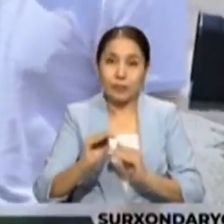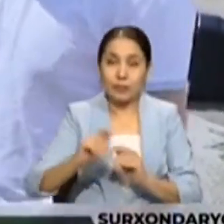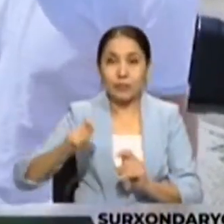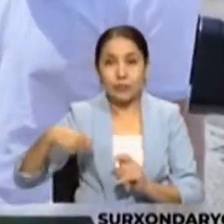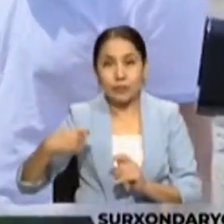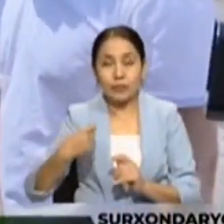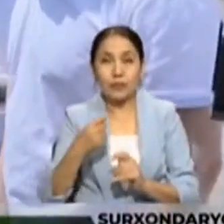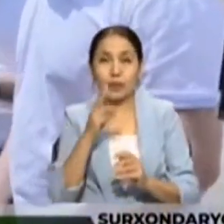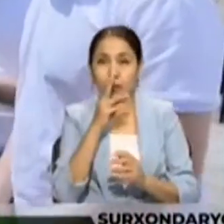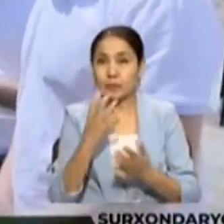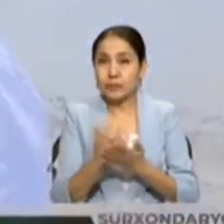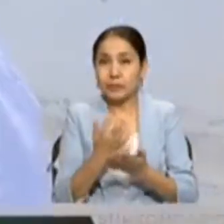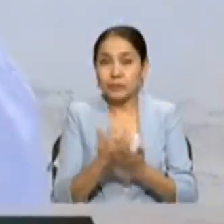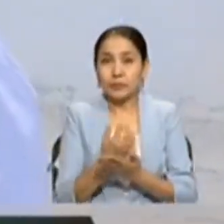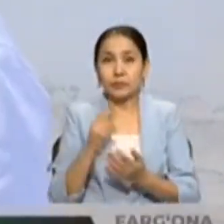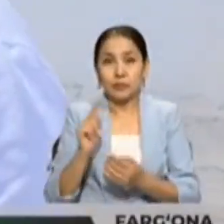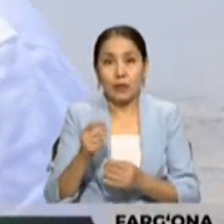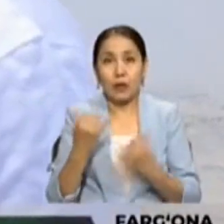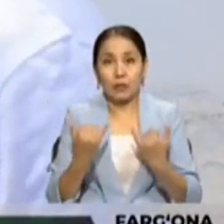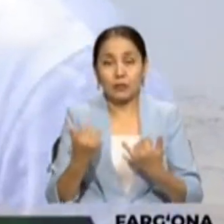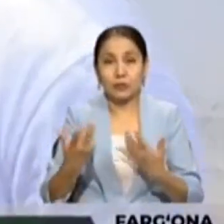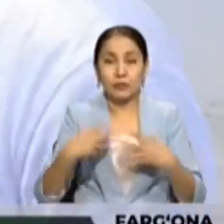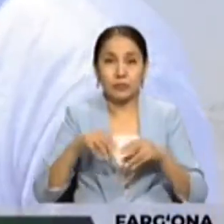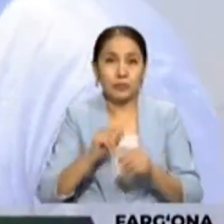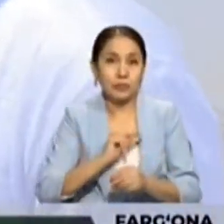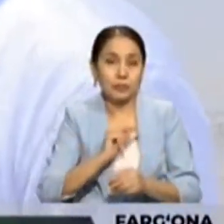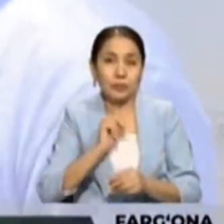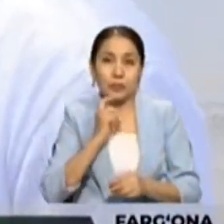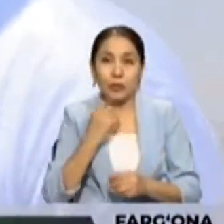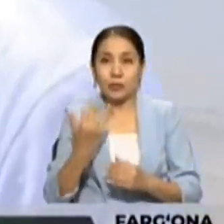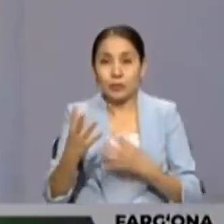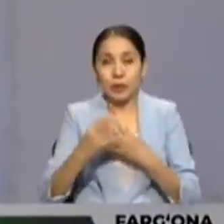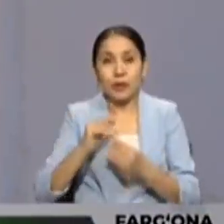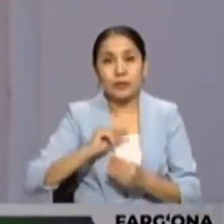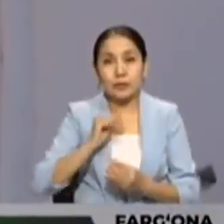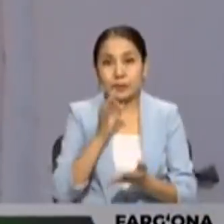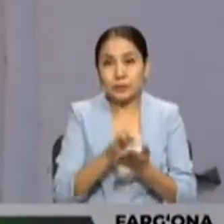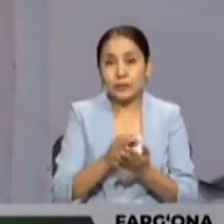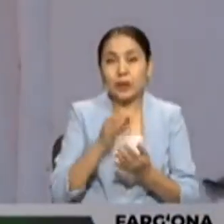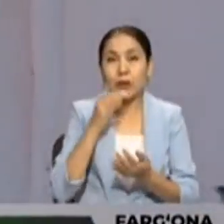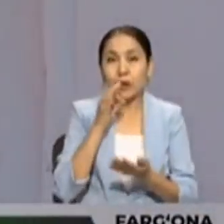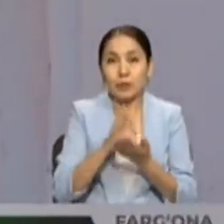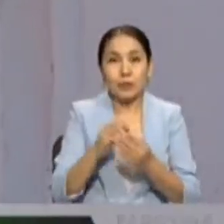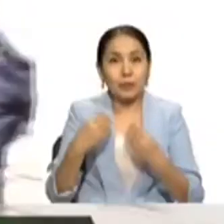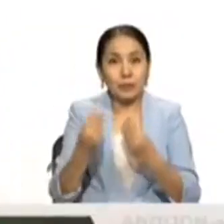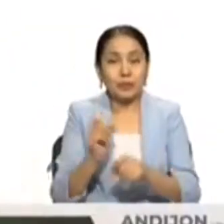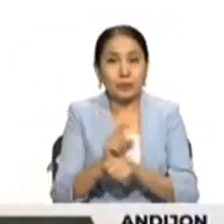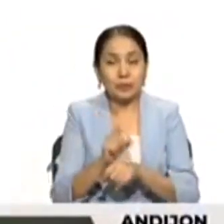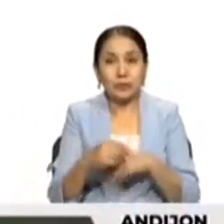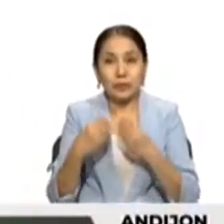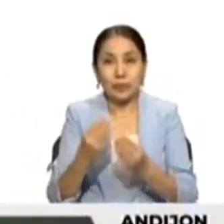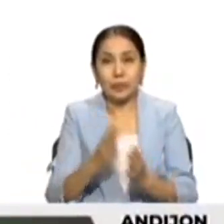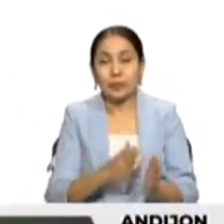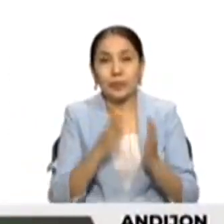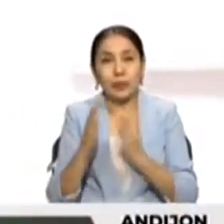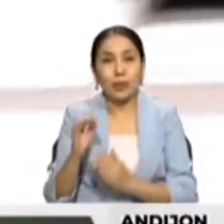qattab ishlashga oilaviy sharoiti yo'q. U bilan ishlash borasida aniq rejalar tuzildi. Mas'ullarga ko'rsatma va topshiriqlar berildi. Keyingi manzil